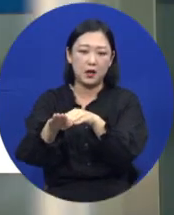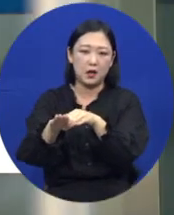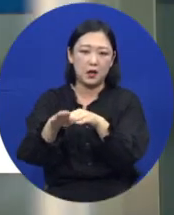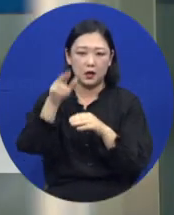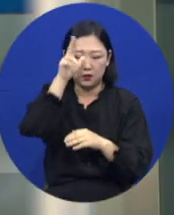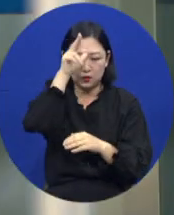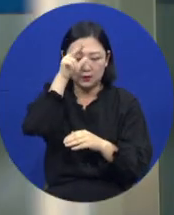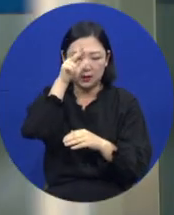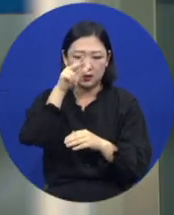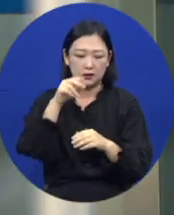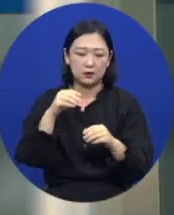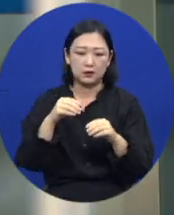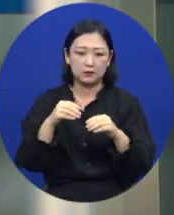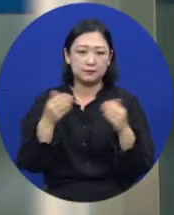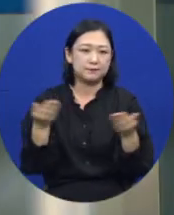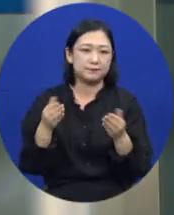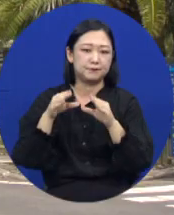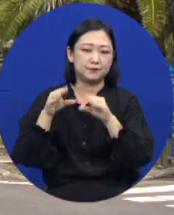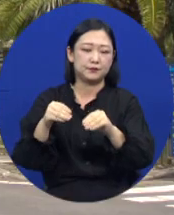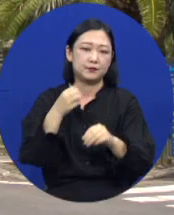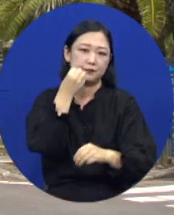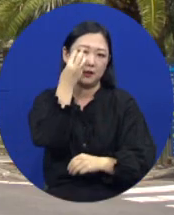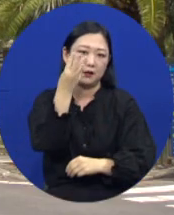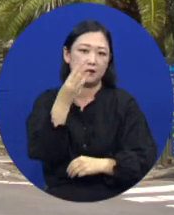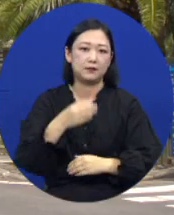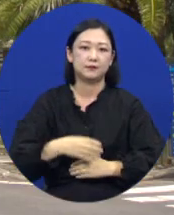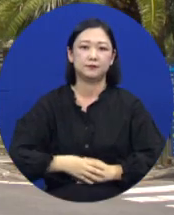정직 3개월 조치했습니다